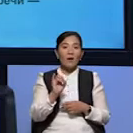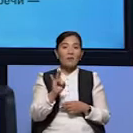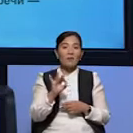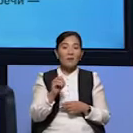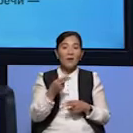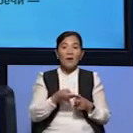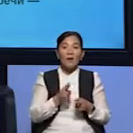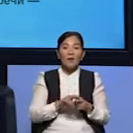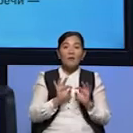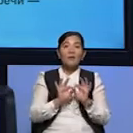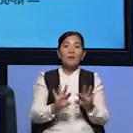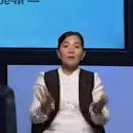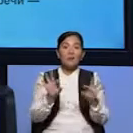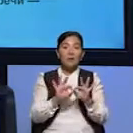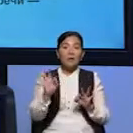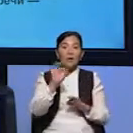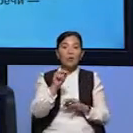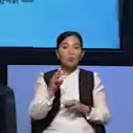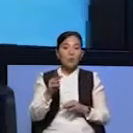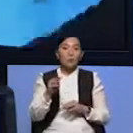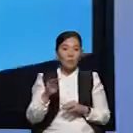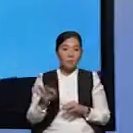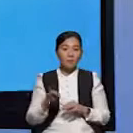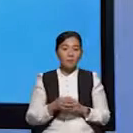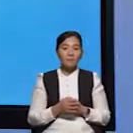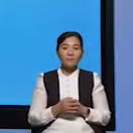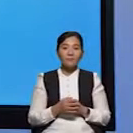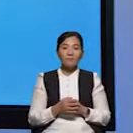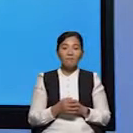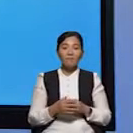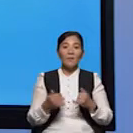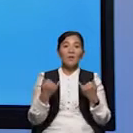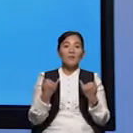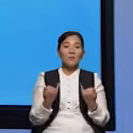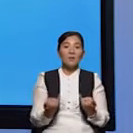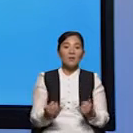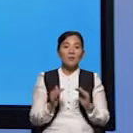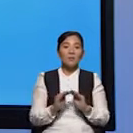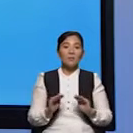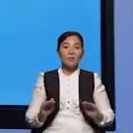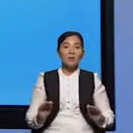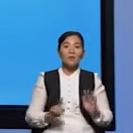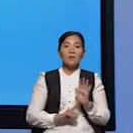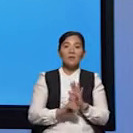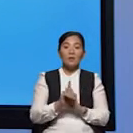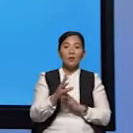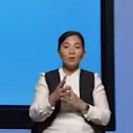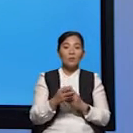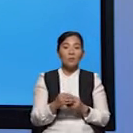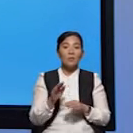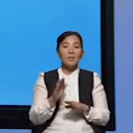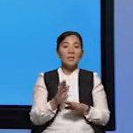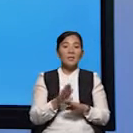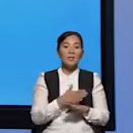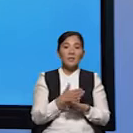этом тексте рассказывается о чем-то. А теперь, ребята, давайте будем с вами